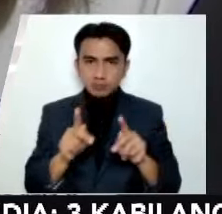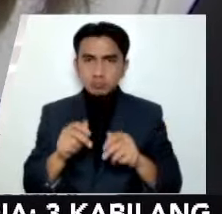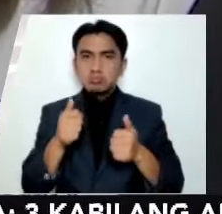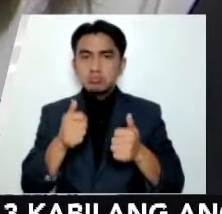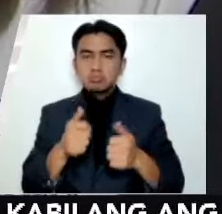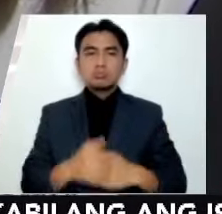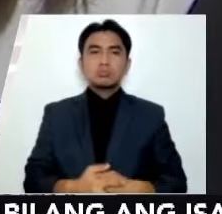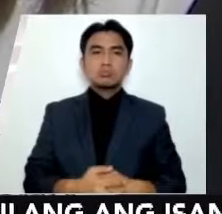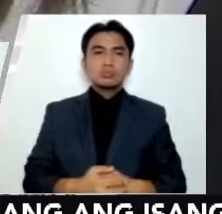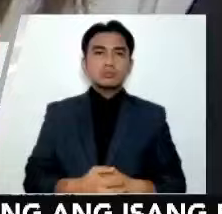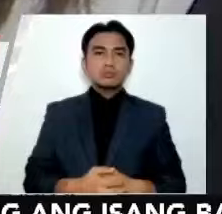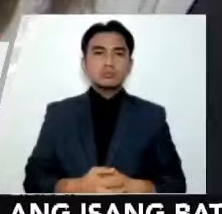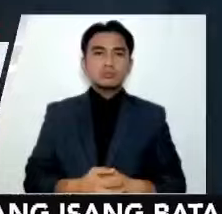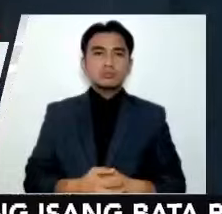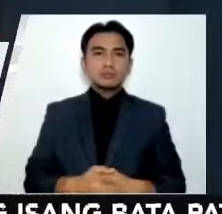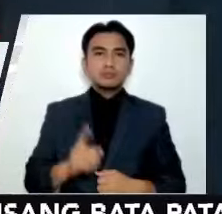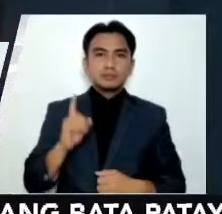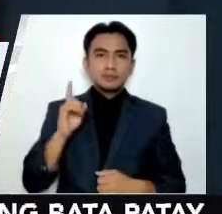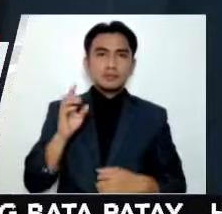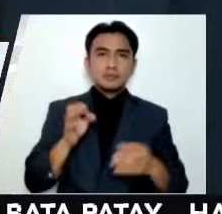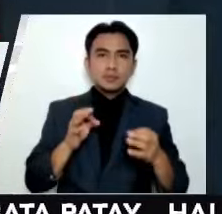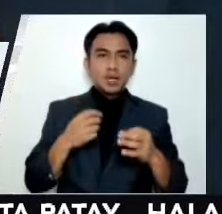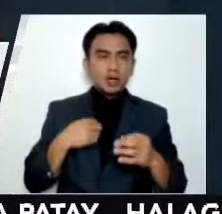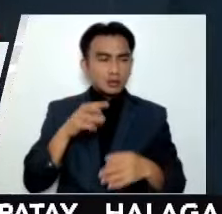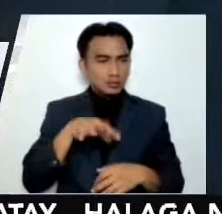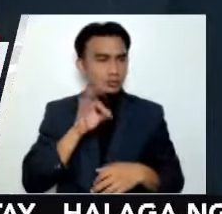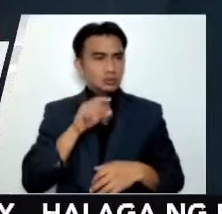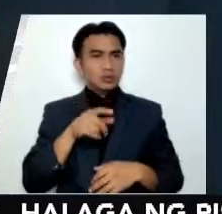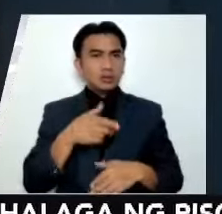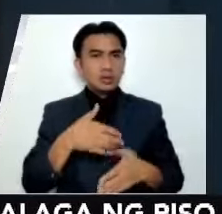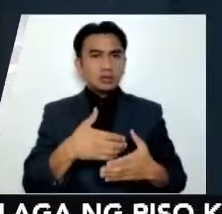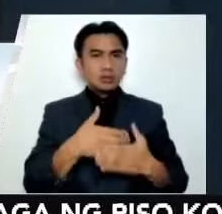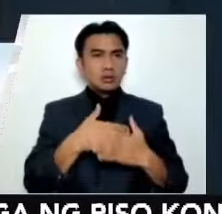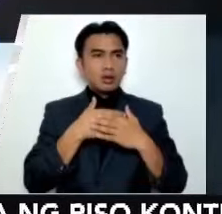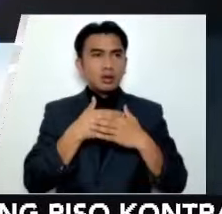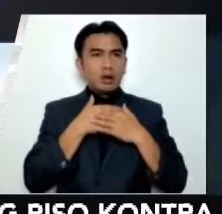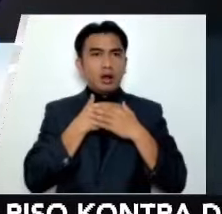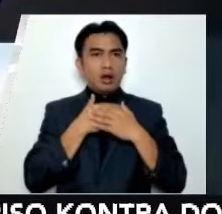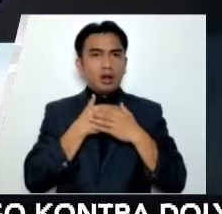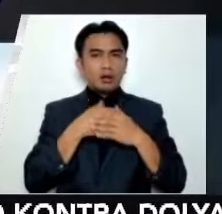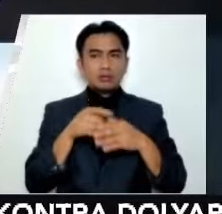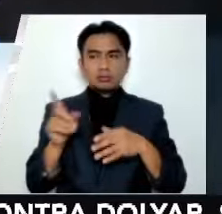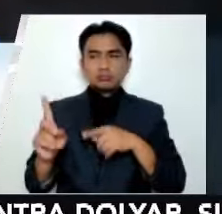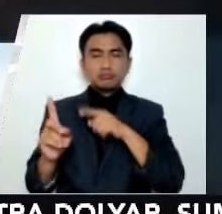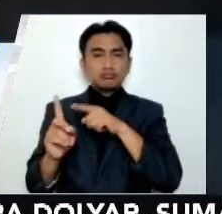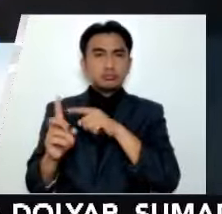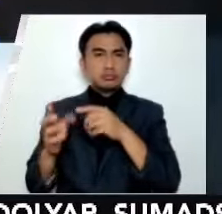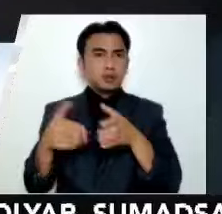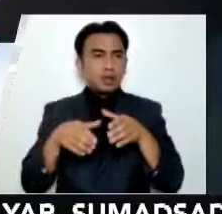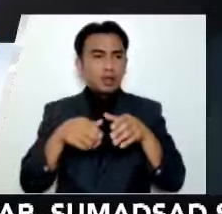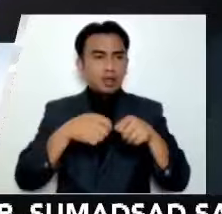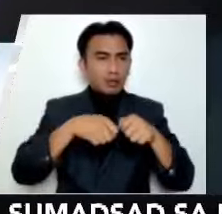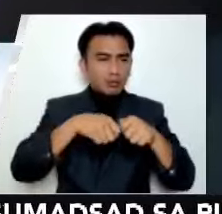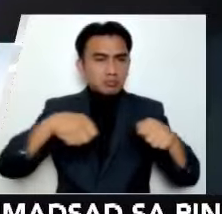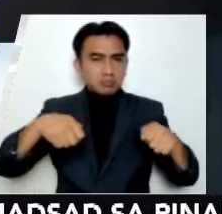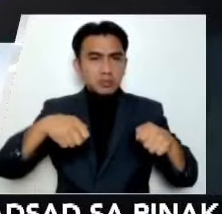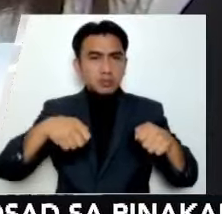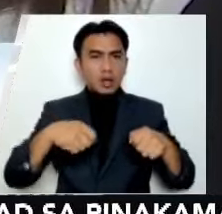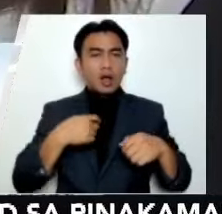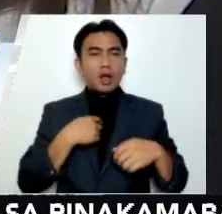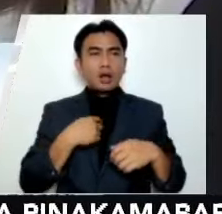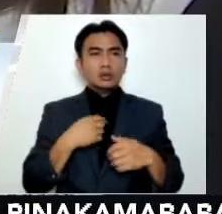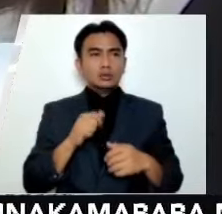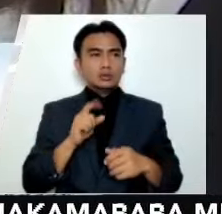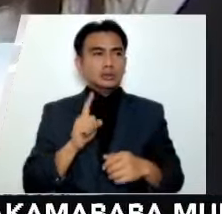Nakita ko na inano na si Madam. Sinakal ng panyo. Apo. Ni Dondon. Apo. Hindi na ako lumapit kasi naawa na po kay